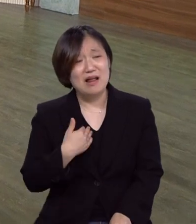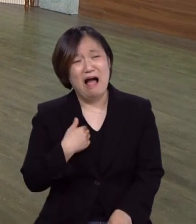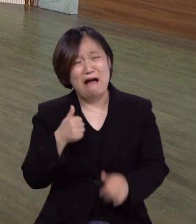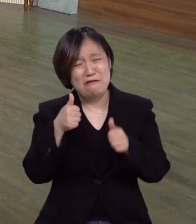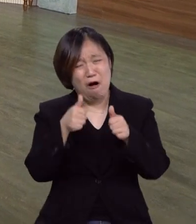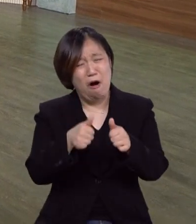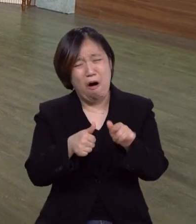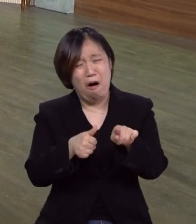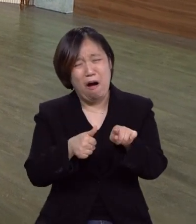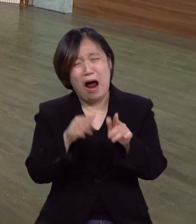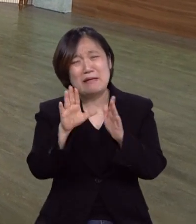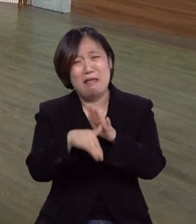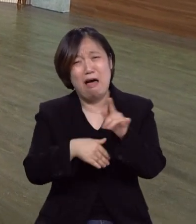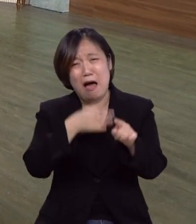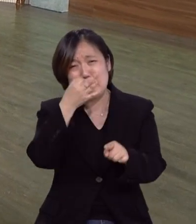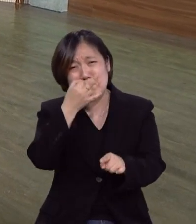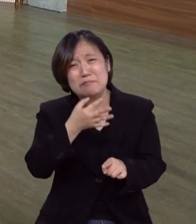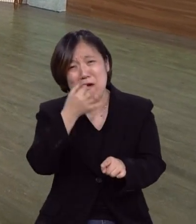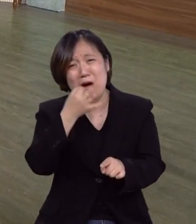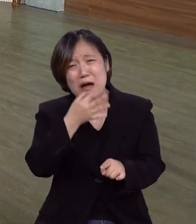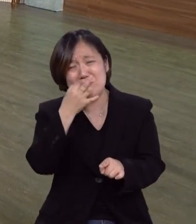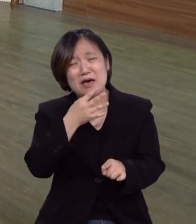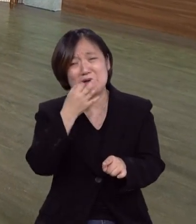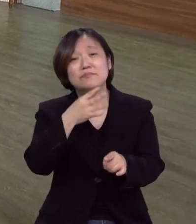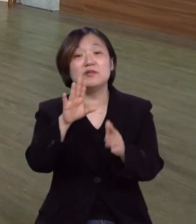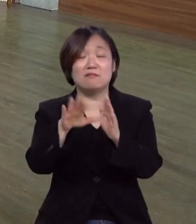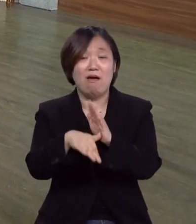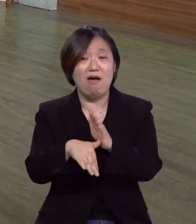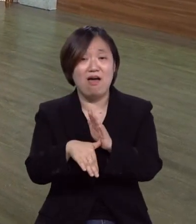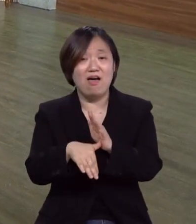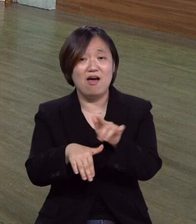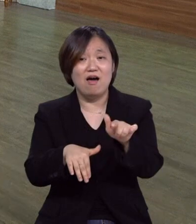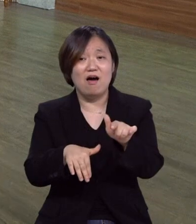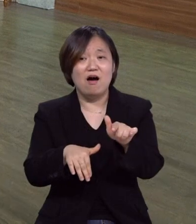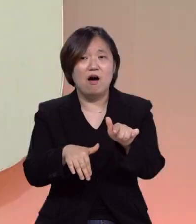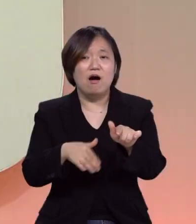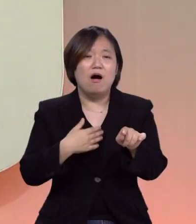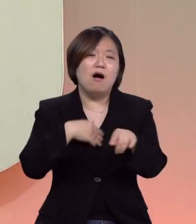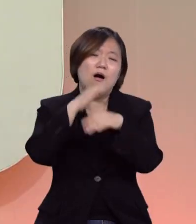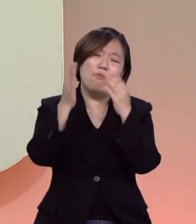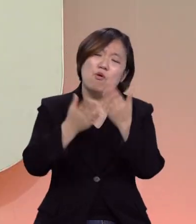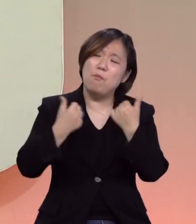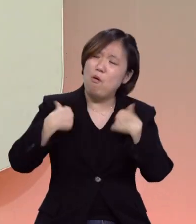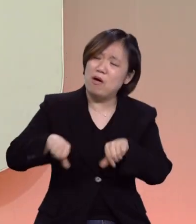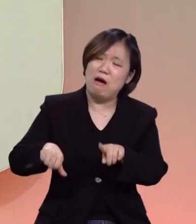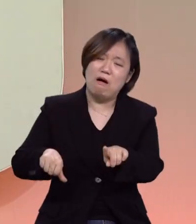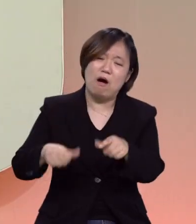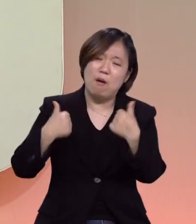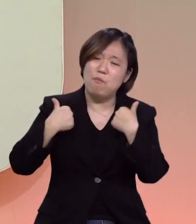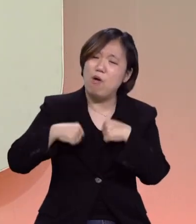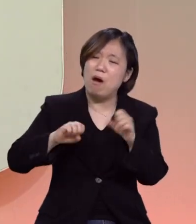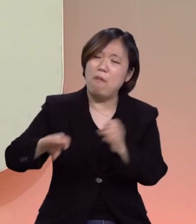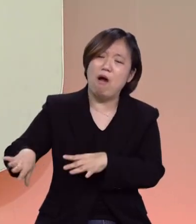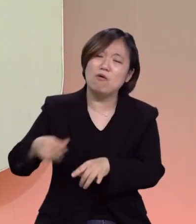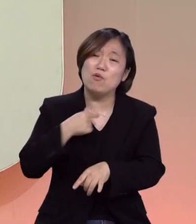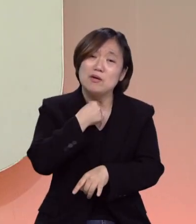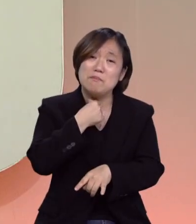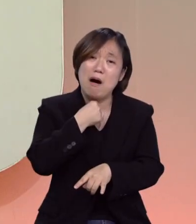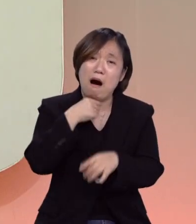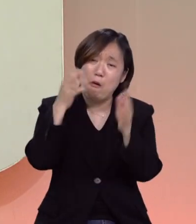너무너무 힘들 때 있잖아요 막 체력의 한계가 왔을 때 정말 모든 걸 다 때려치우고 싶을 때 그때 그 고통을